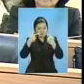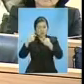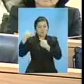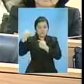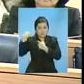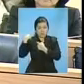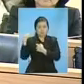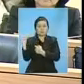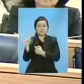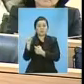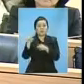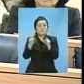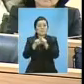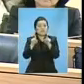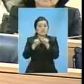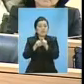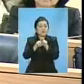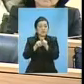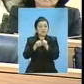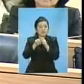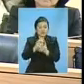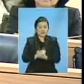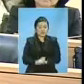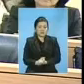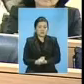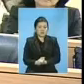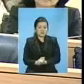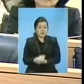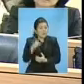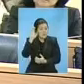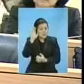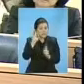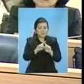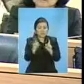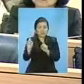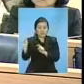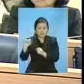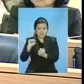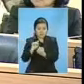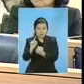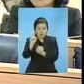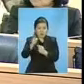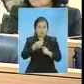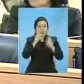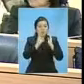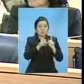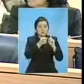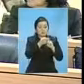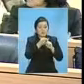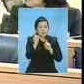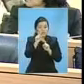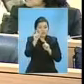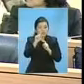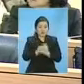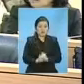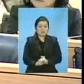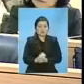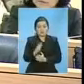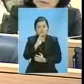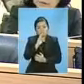ก็เกิดจากความเชื่อที่แตกต่างอยู่นั่นเองว่าชนชาติยิวนั้นจะเป็นคนที่ไม่มีคุณธรรมจริยธร